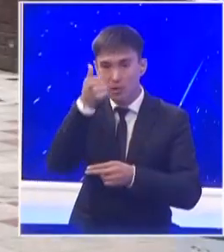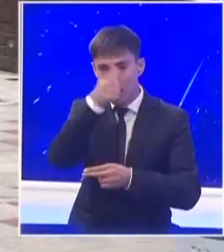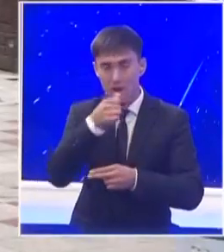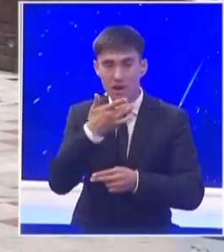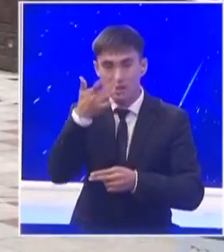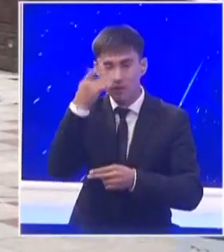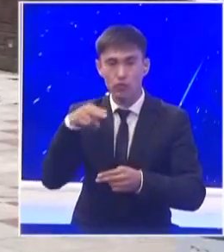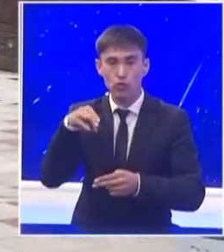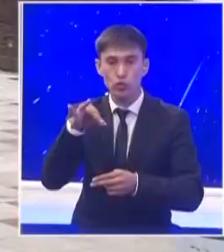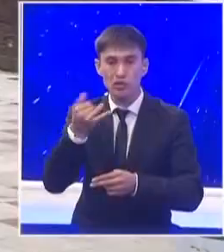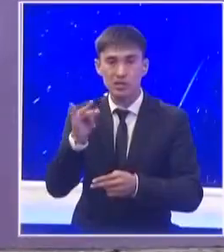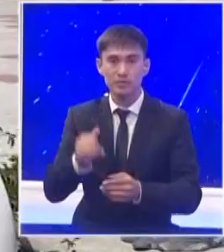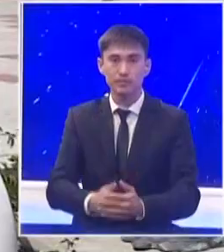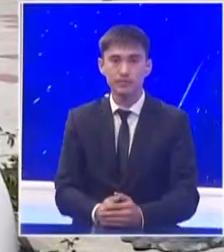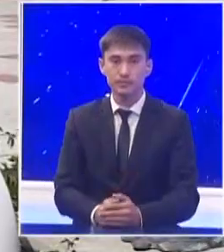в Турции.